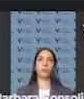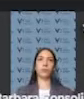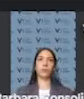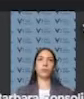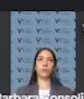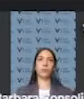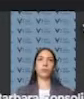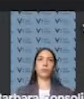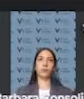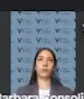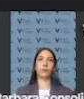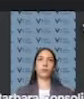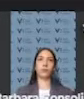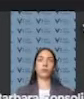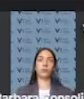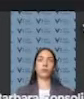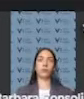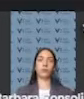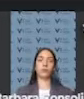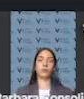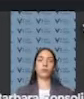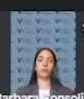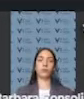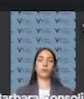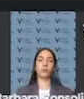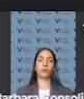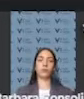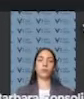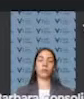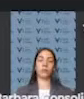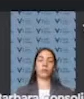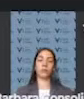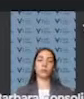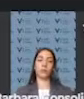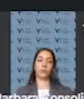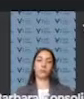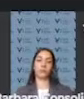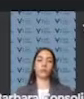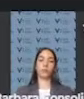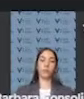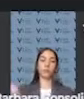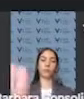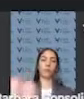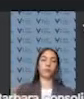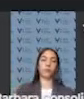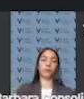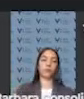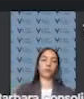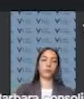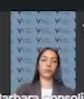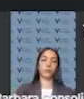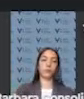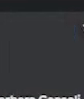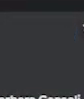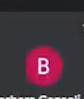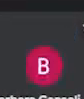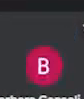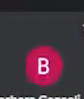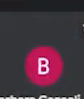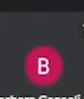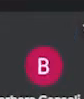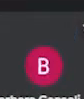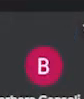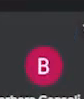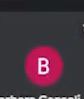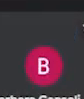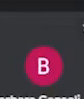parte di esami e una svolta presso il Dipartimento, da noi presso il Dipartimento di Giurisprudenza e poi presso il Dipartimento di Giurisprudenza di